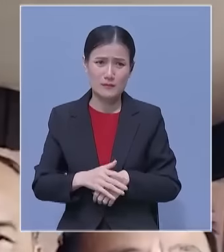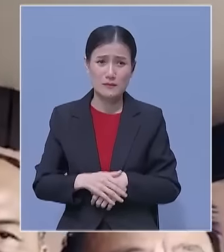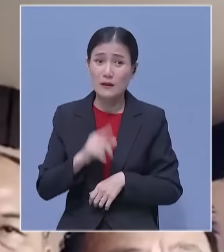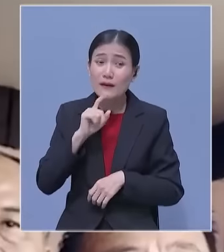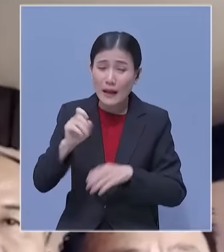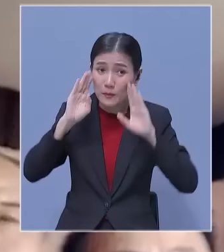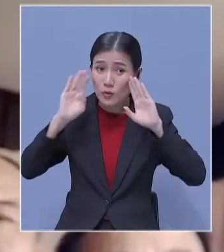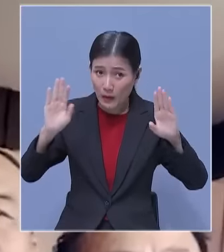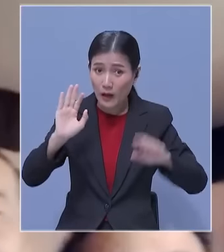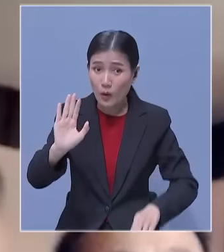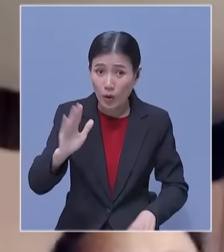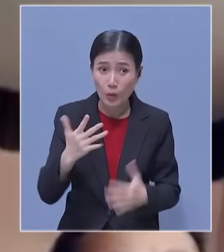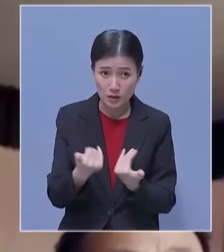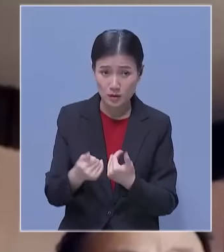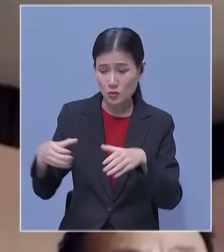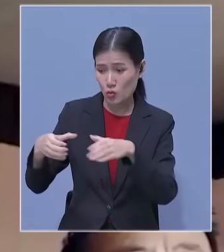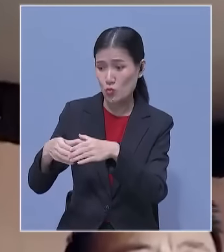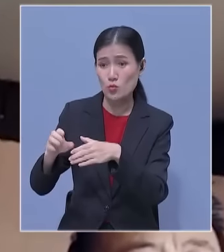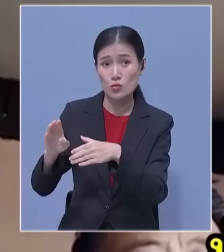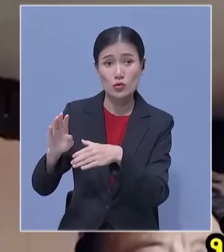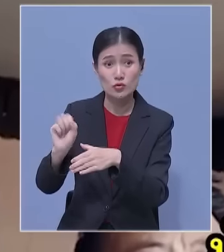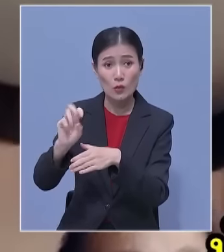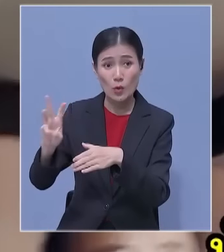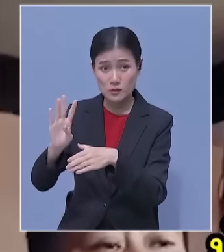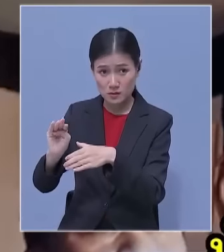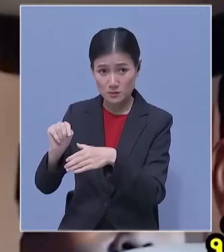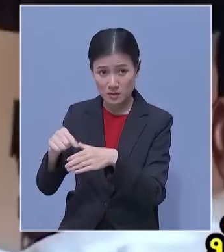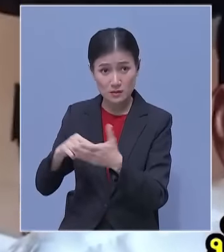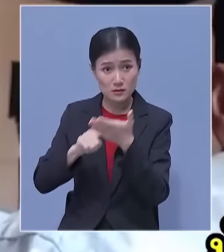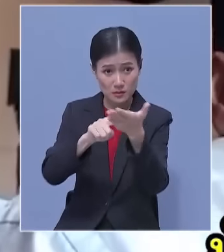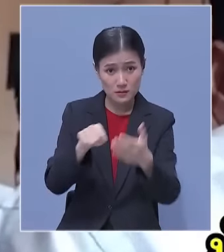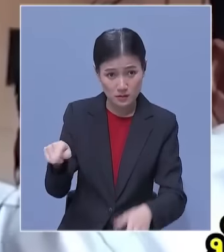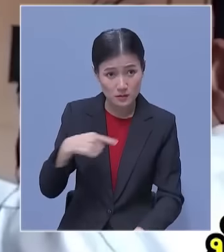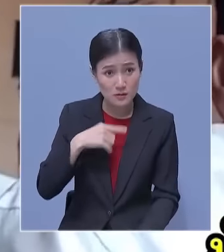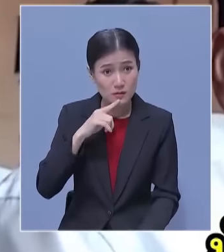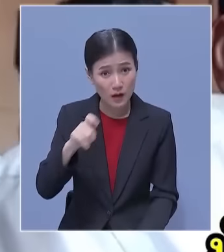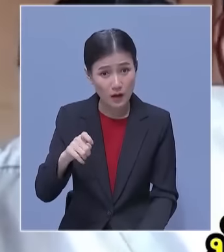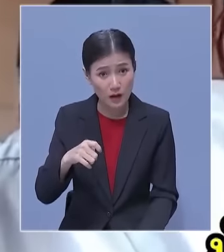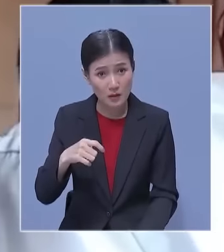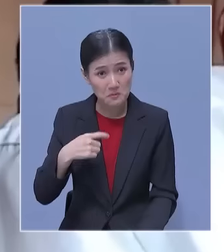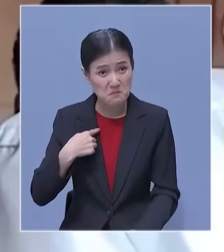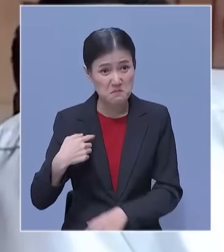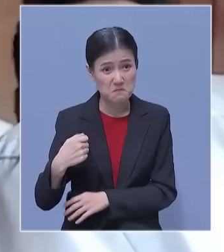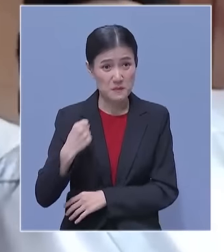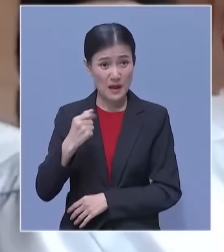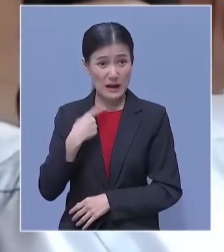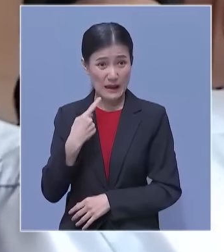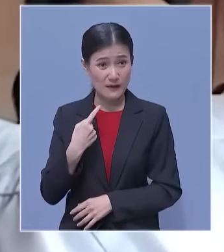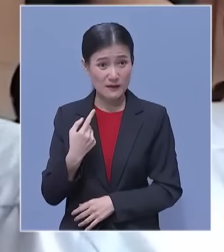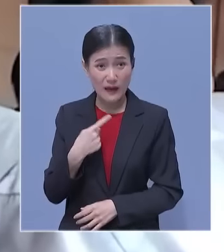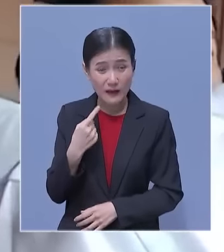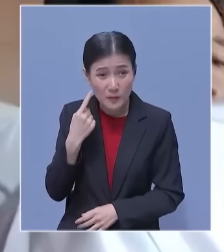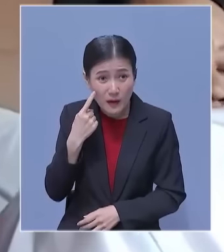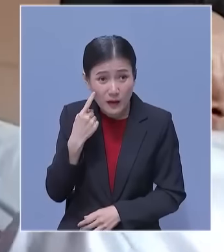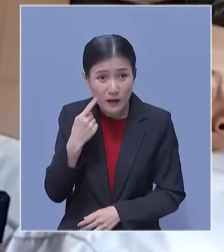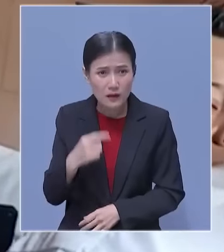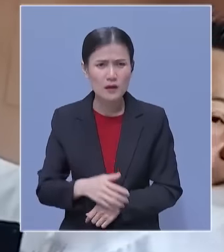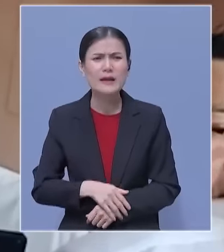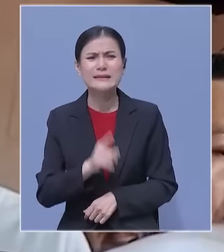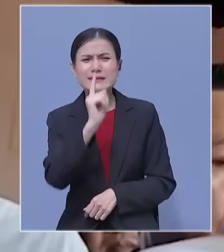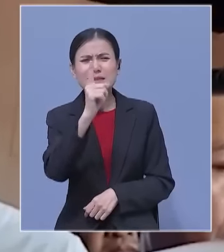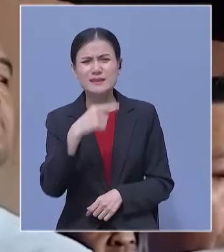การณ์ของท่านนะคะกลุ่ม40สว.ที่ออกมายื่นนี่มันเป็นกระบวนการของผู้อำนาจไหนหรือว่าม ันส่วนใหญ่ผมว่าสังคม